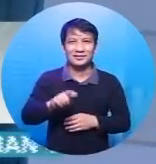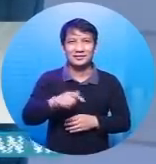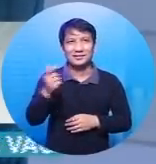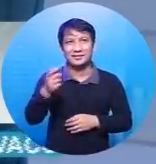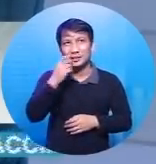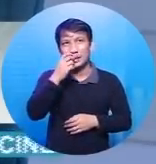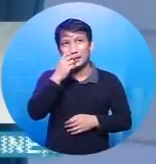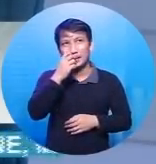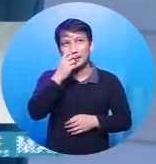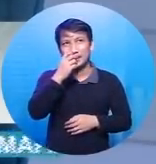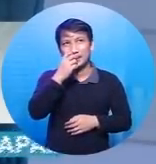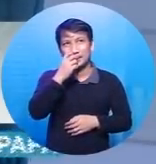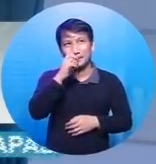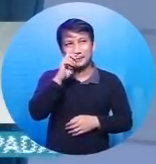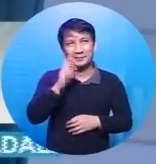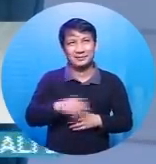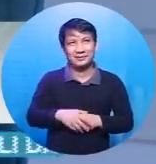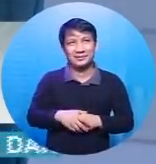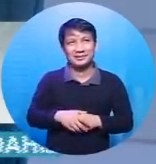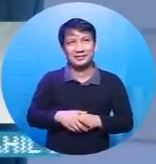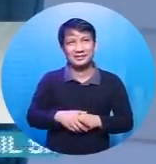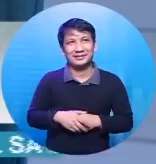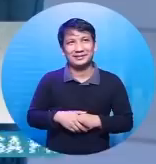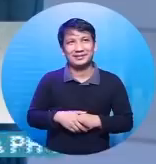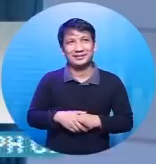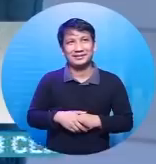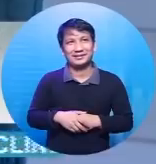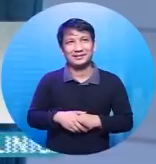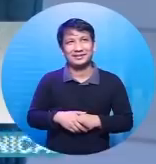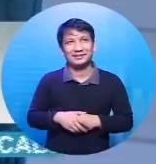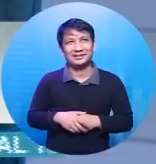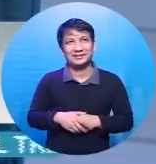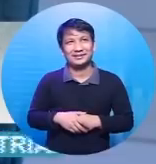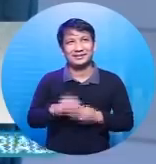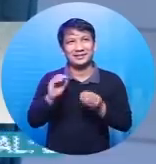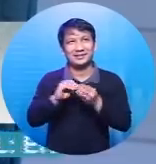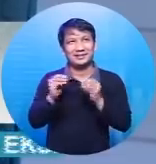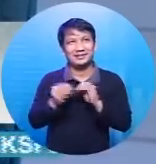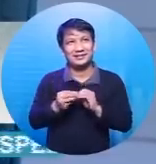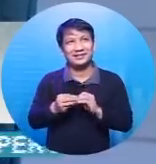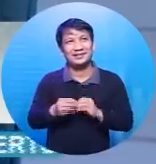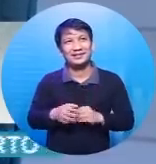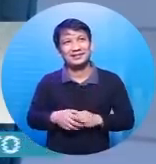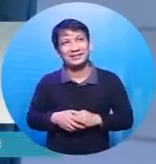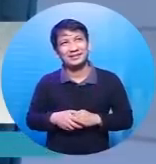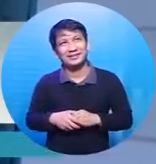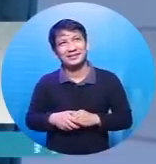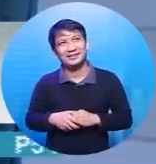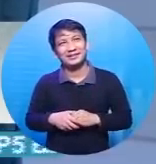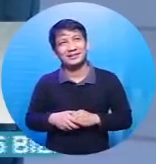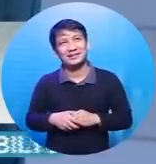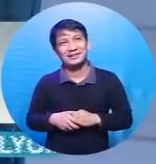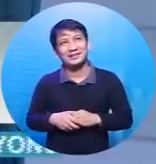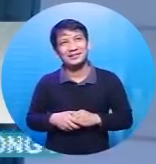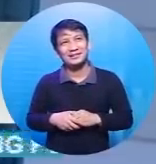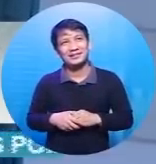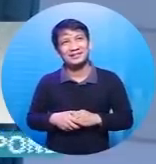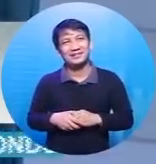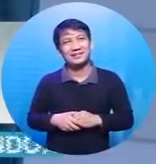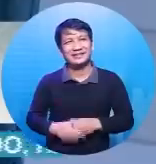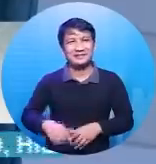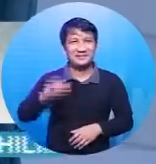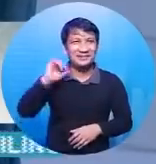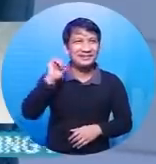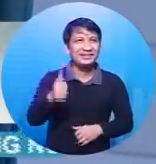mo na. Ilipat mo na. Huwag mo sabihin kung anong channel ka. Lipat mo na. Ha? Nakalipat na po, sir. Very